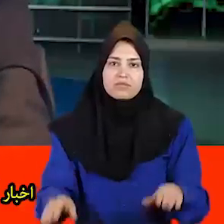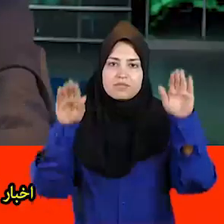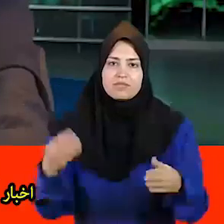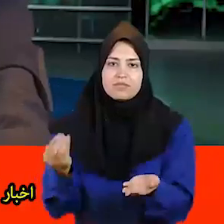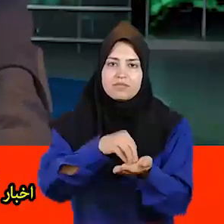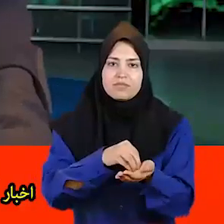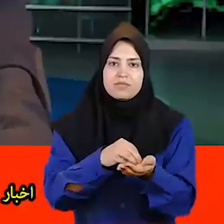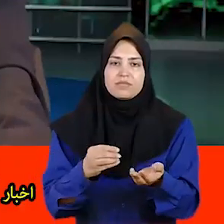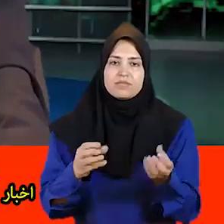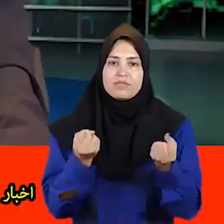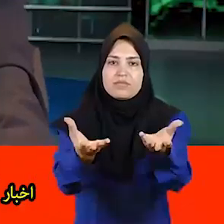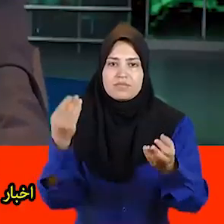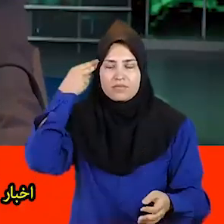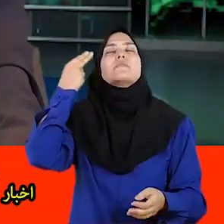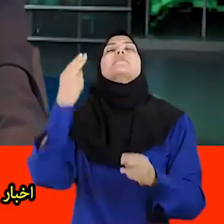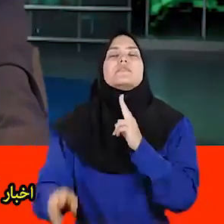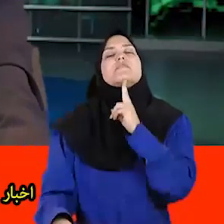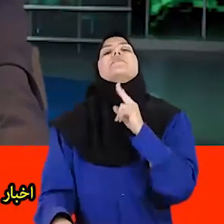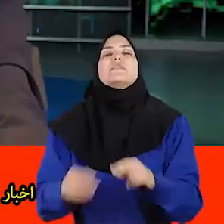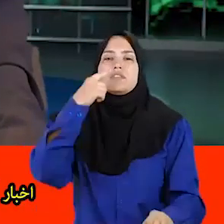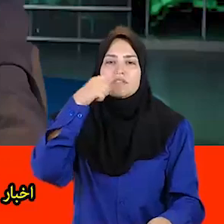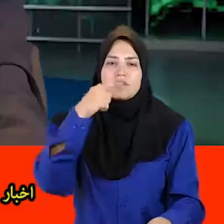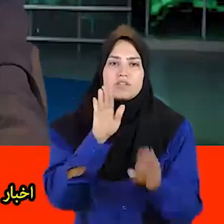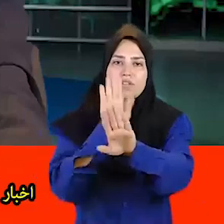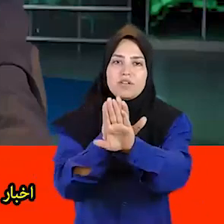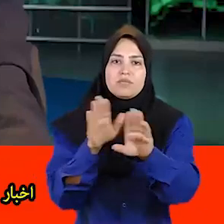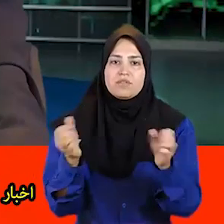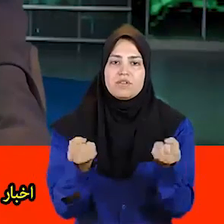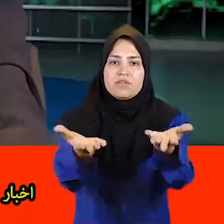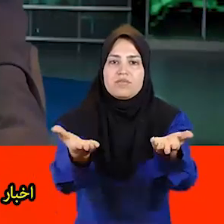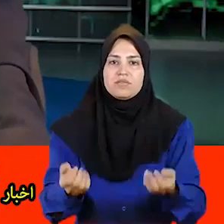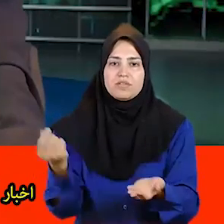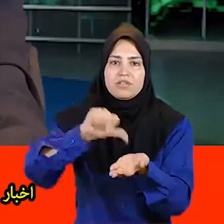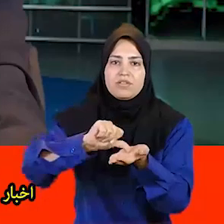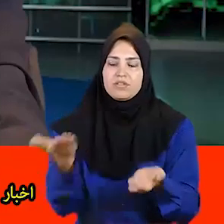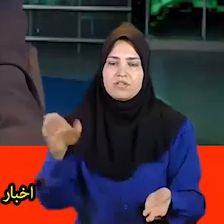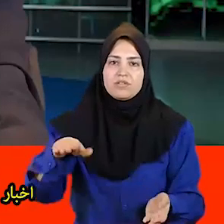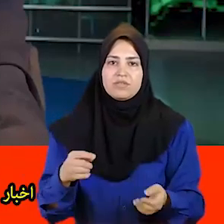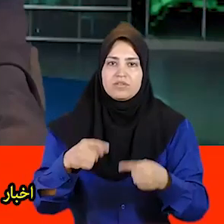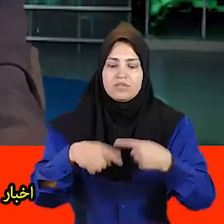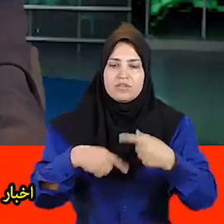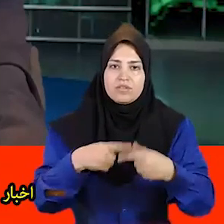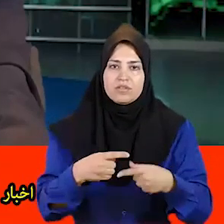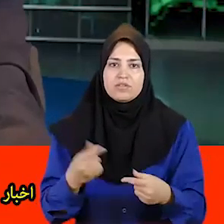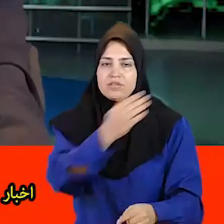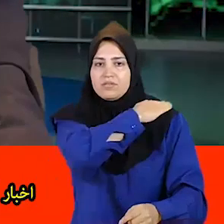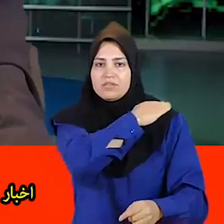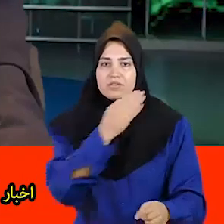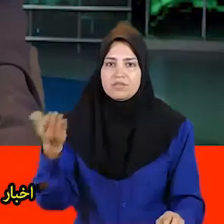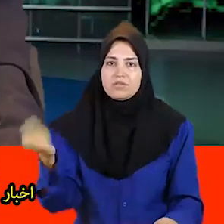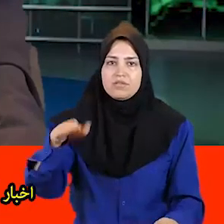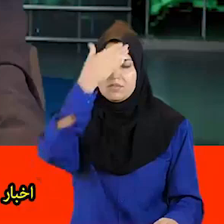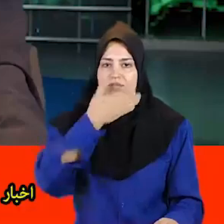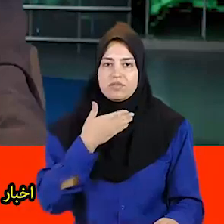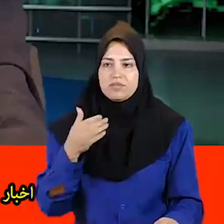در پی افزایش تولیدات ایران خودرو و سایپا در سال حمایت از تولیدات ملی مورد شورخانی تمام اتومات توسط مسئولین مورد